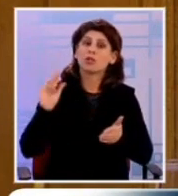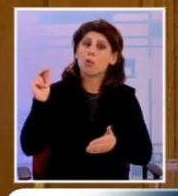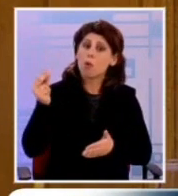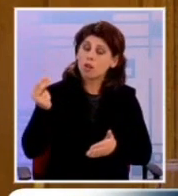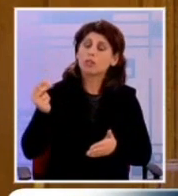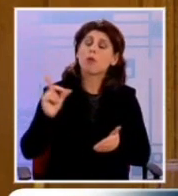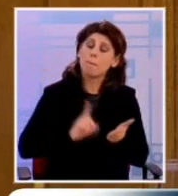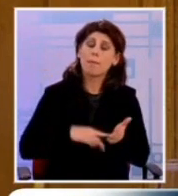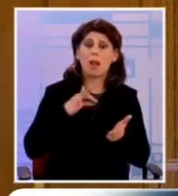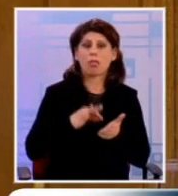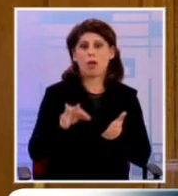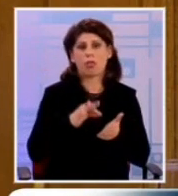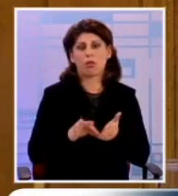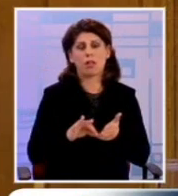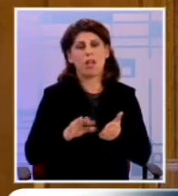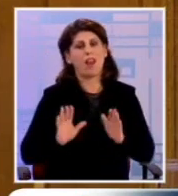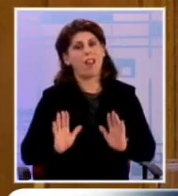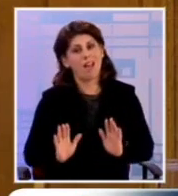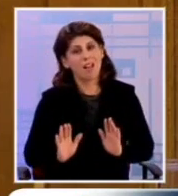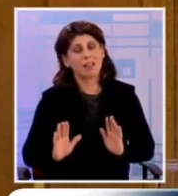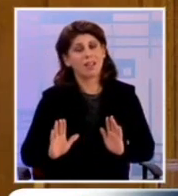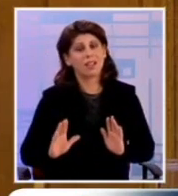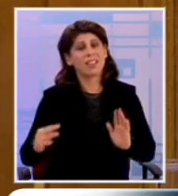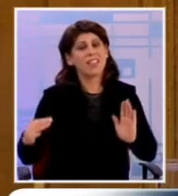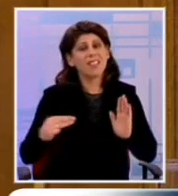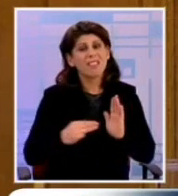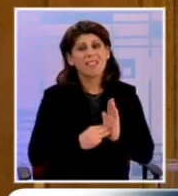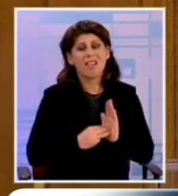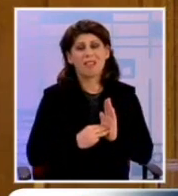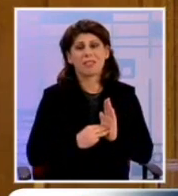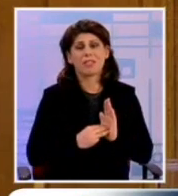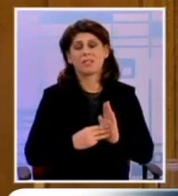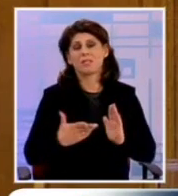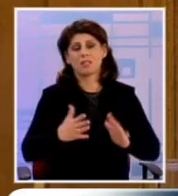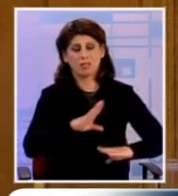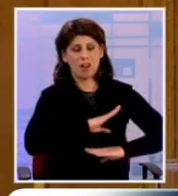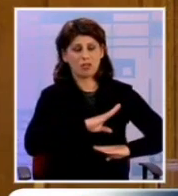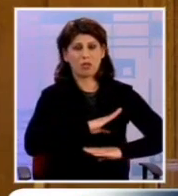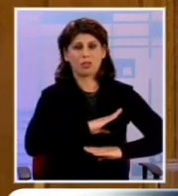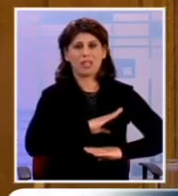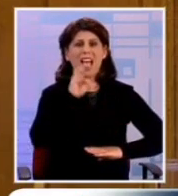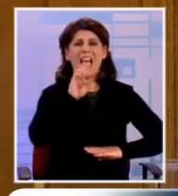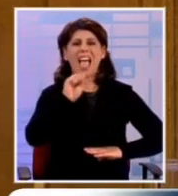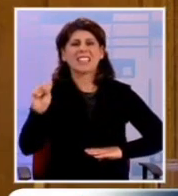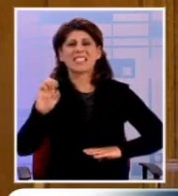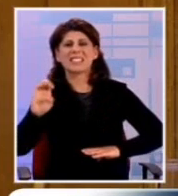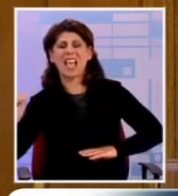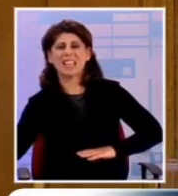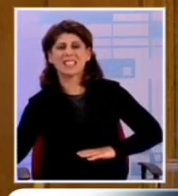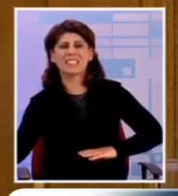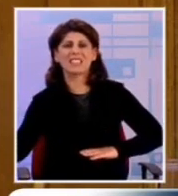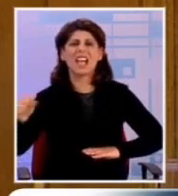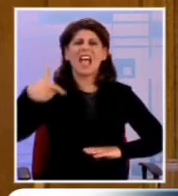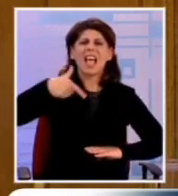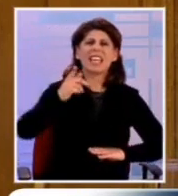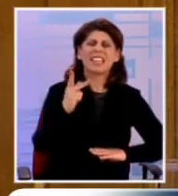πολιτισμό. Όμως οι χιλιάδες στρατιώτες της Wehrmacht, των SS, της